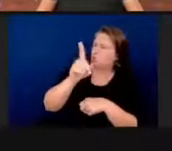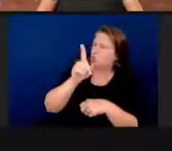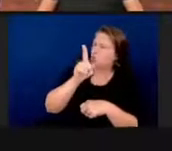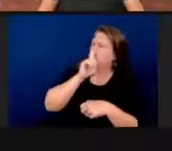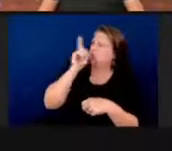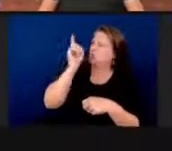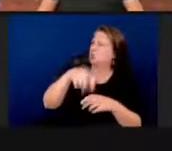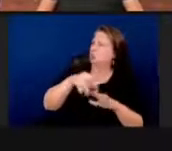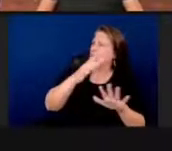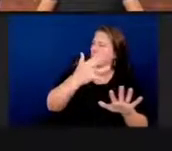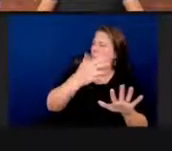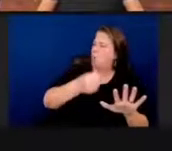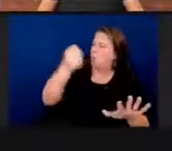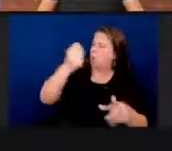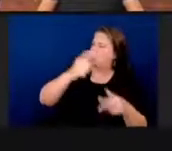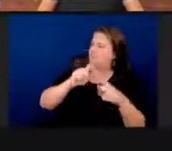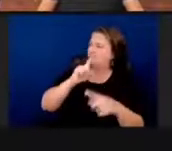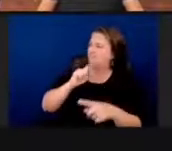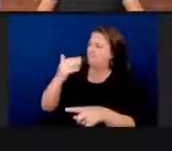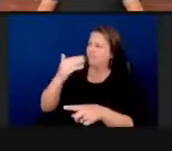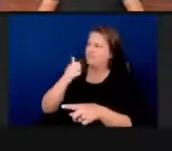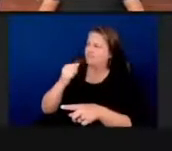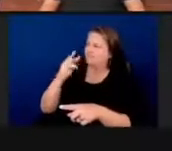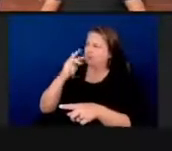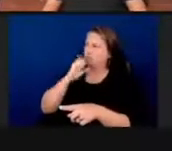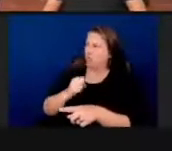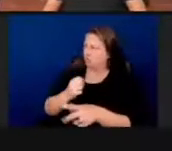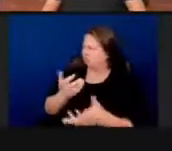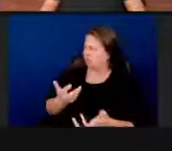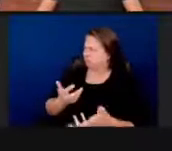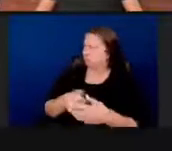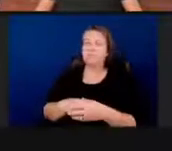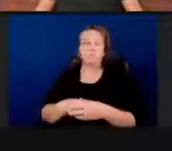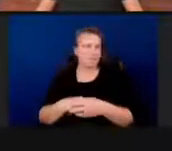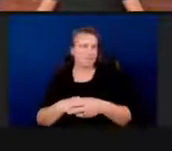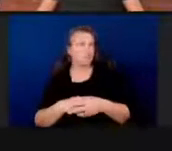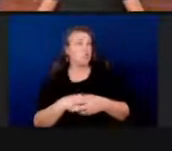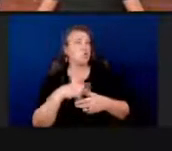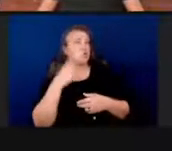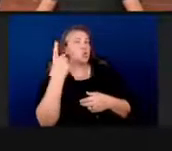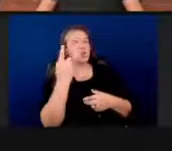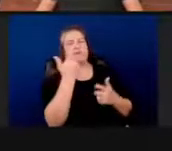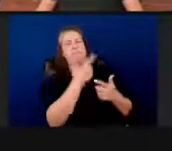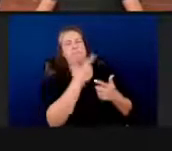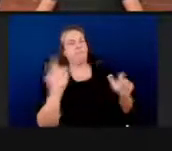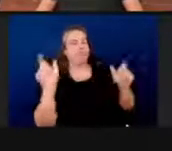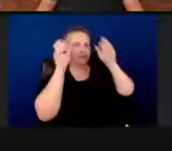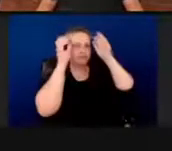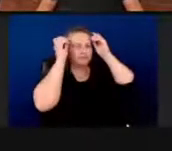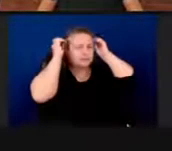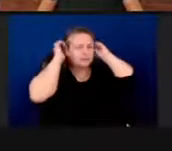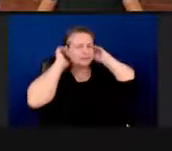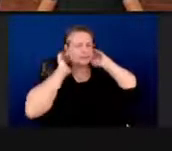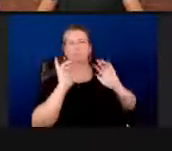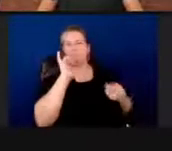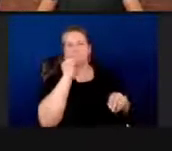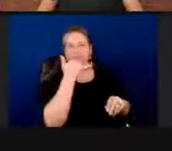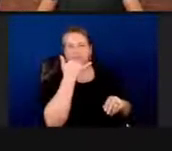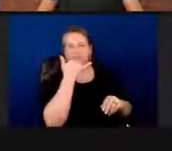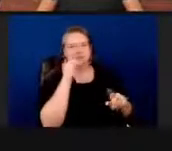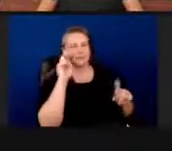tunafanya zaidi ya jambo ambalo tunafaa kufanya tunapoangalia tunaposhughulikia wanafunzi